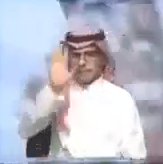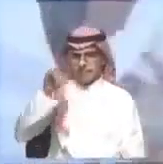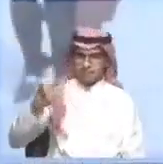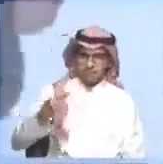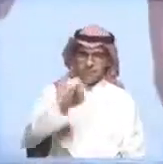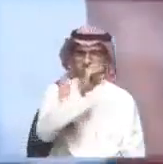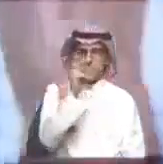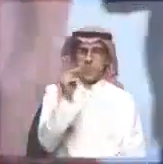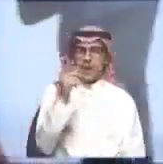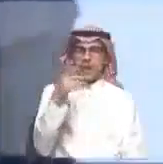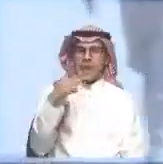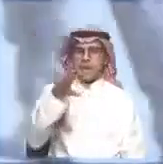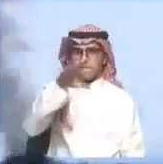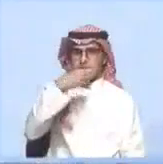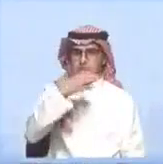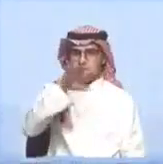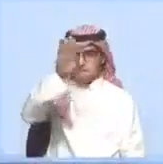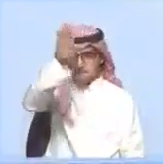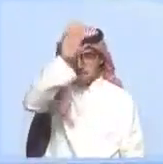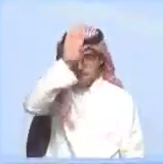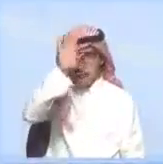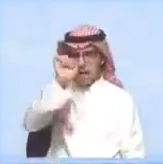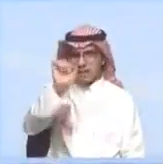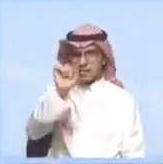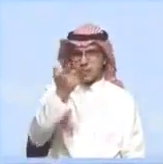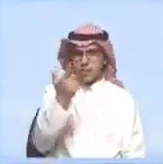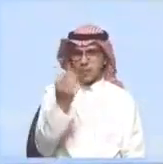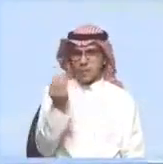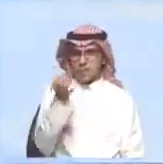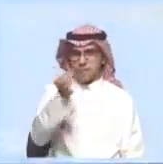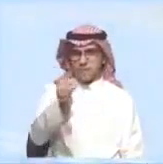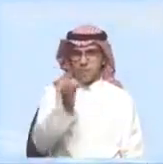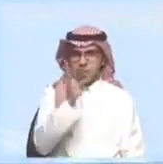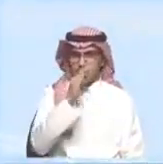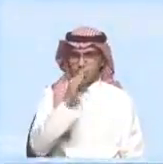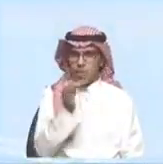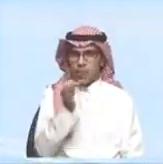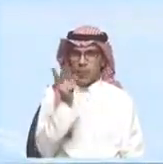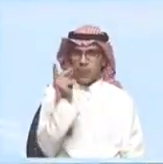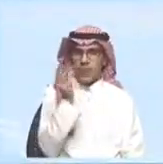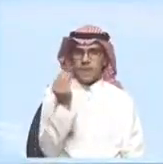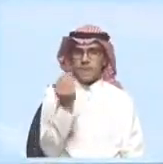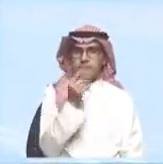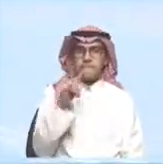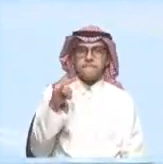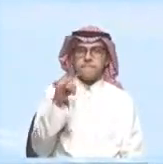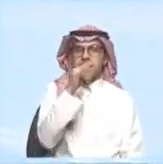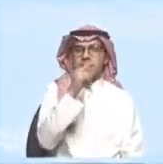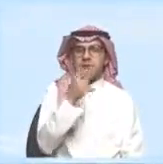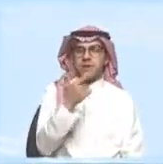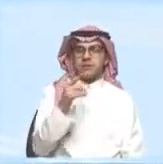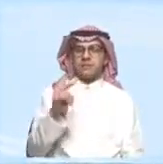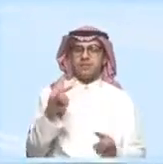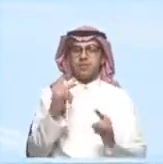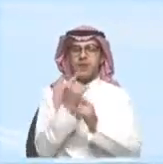الملك عبد الله الثاني بن الحسين ملك المملكة الأردنية الهاشمية والوفد المرافق له، وكان في وداعهم بمطار قاعدة الملك عبد